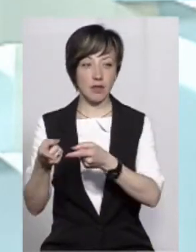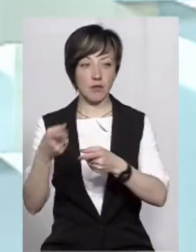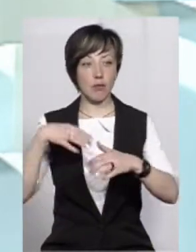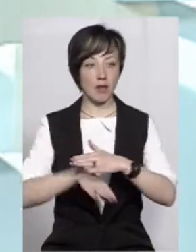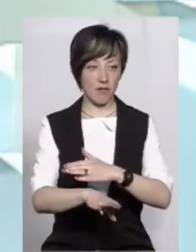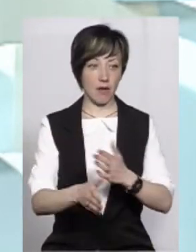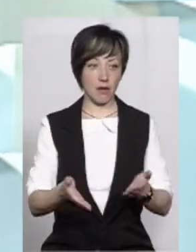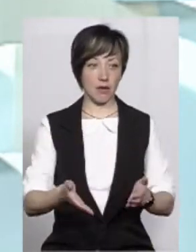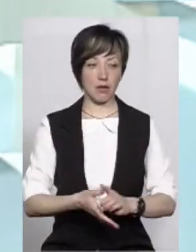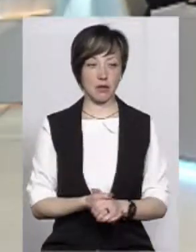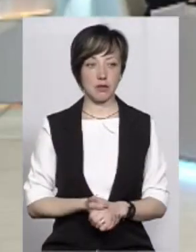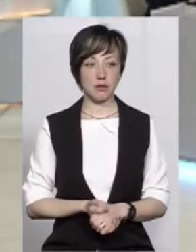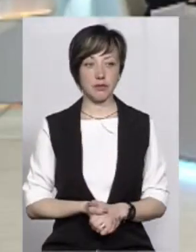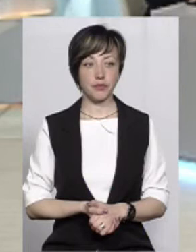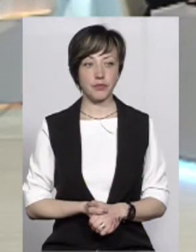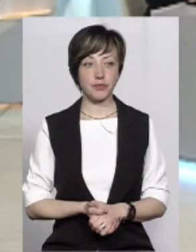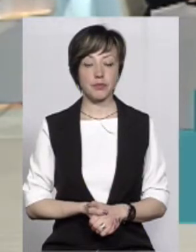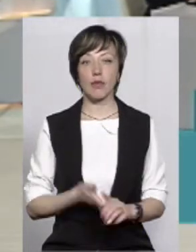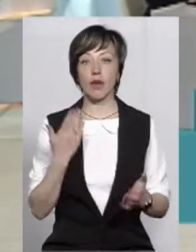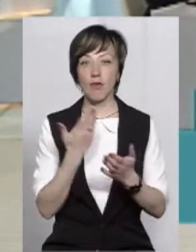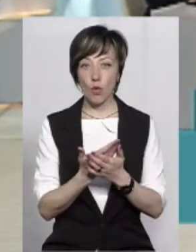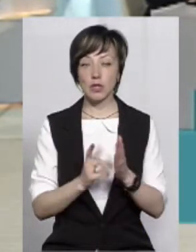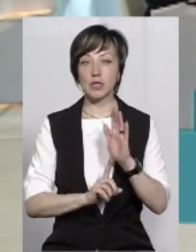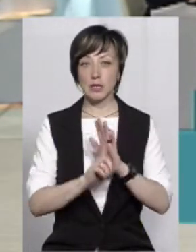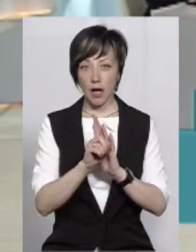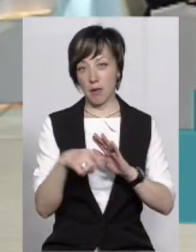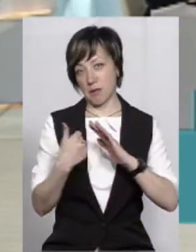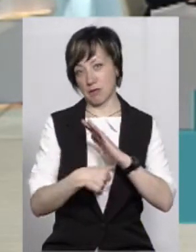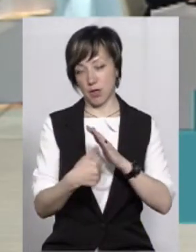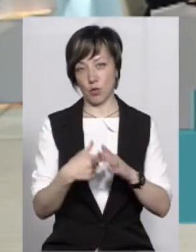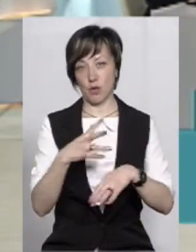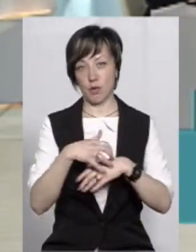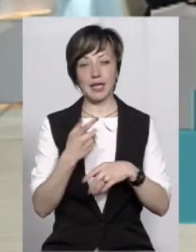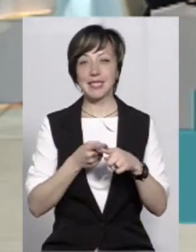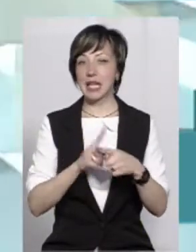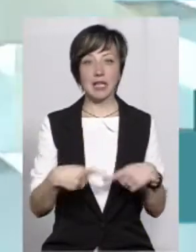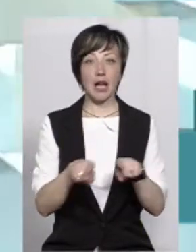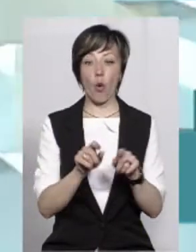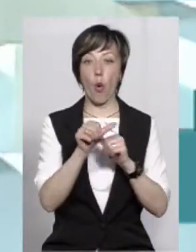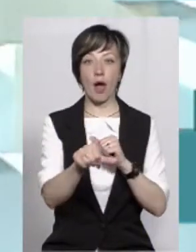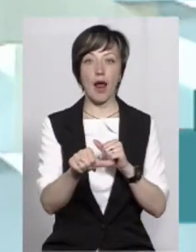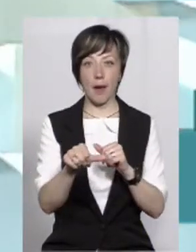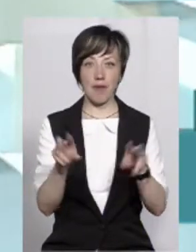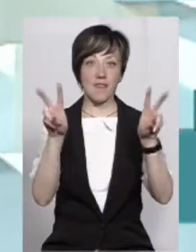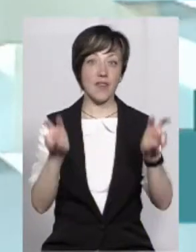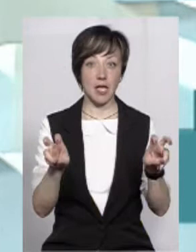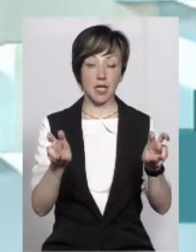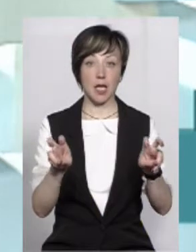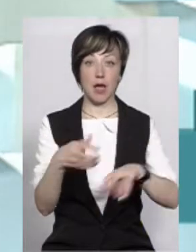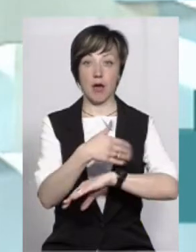в підвал той самий. На вулицю. Так, от вони і стали безпритульними. Це не є такий окремий біологічний